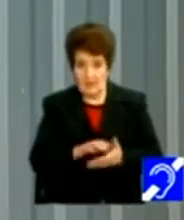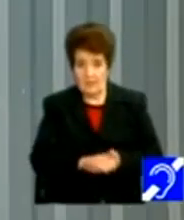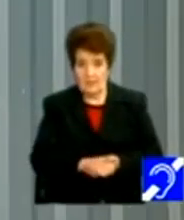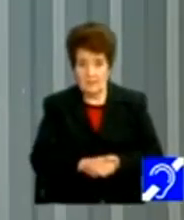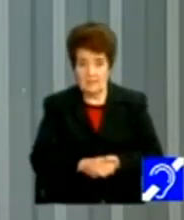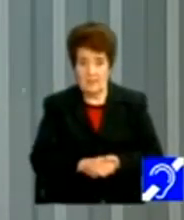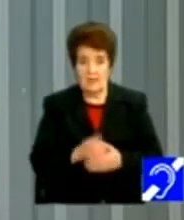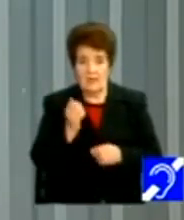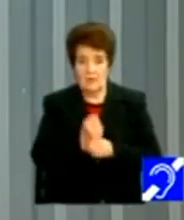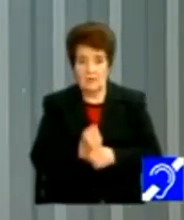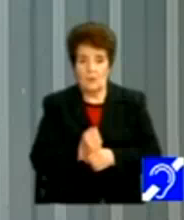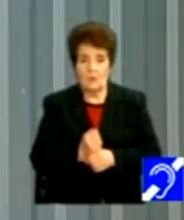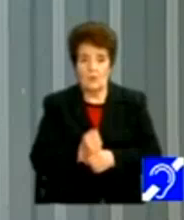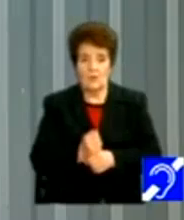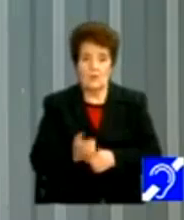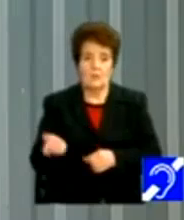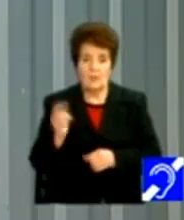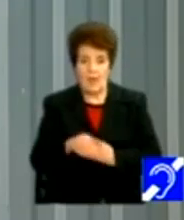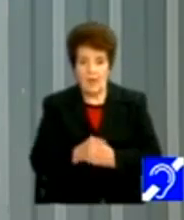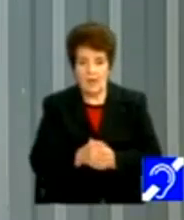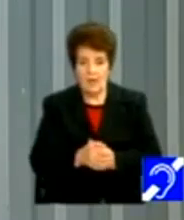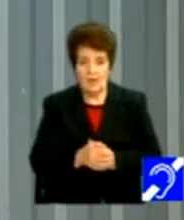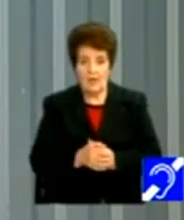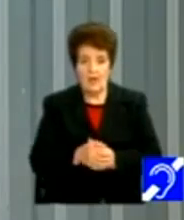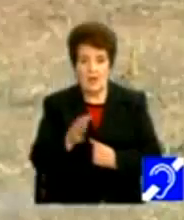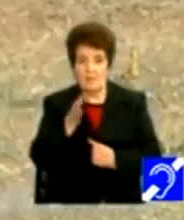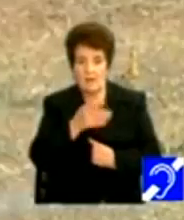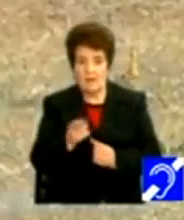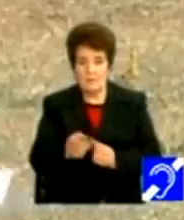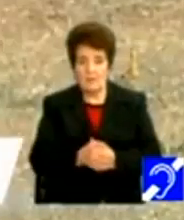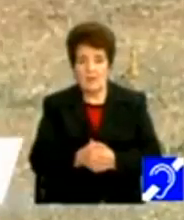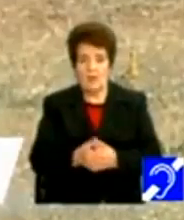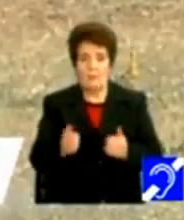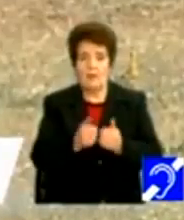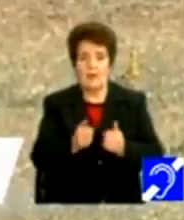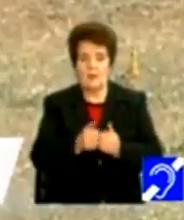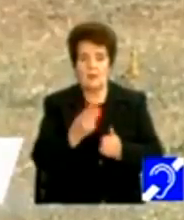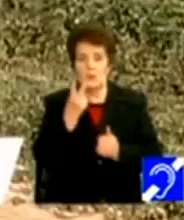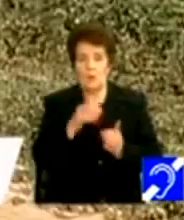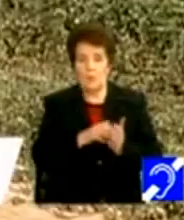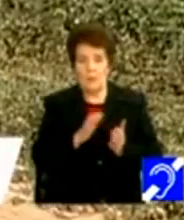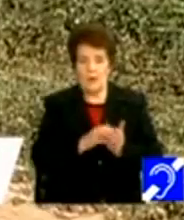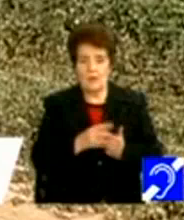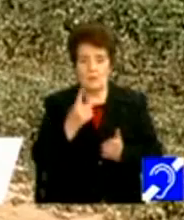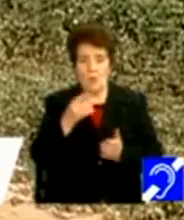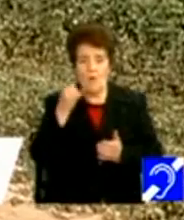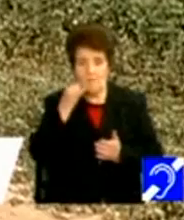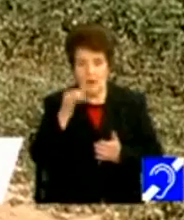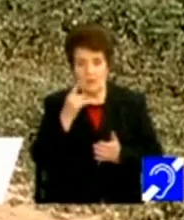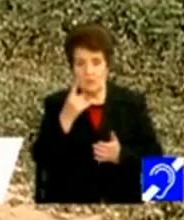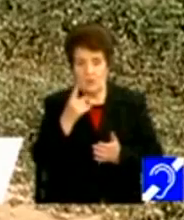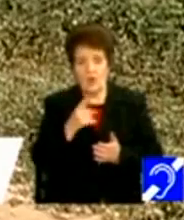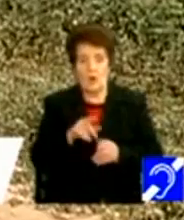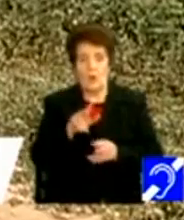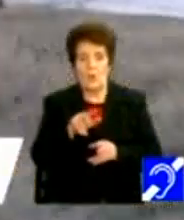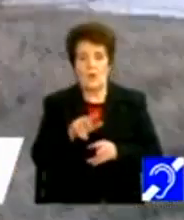gândesc la lucru acasă, cior mă doare, să-mi trăiesc vremea mu. Pe lângă casă are doi porci, o vacă și un cal. Crește animalele